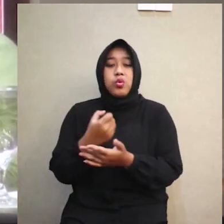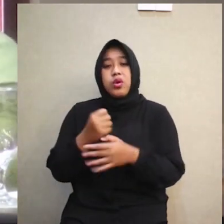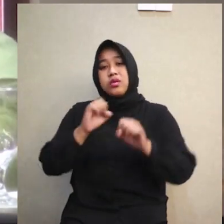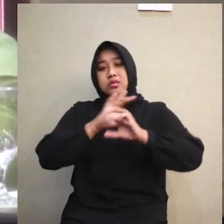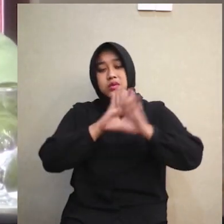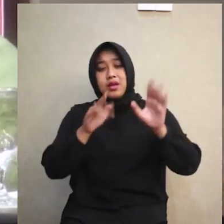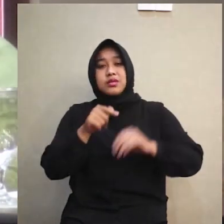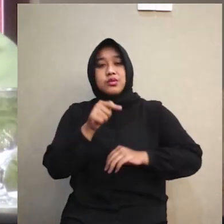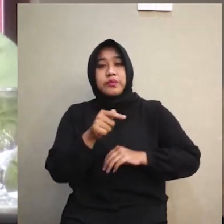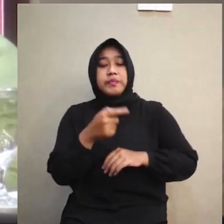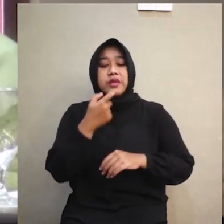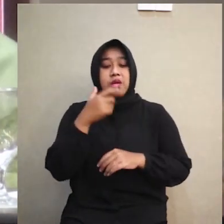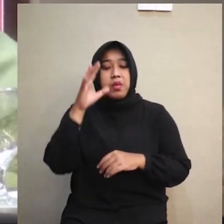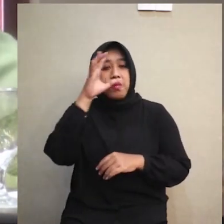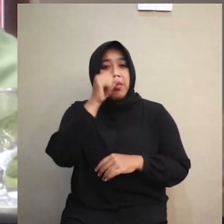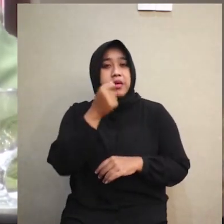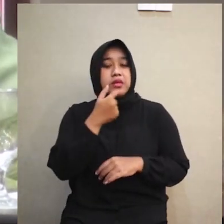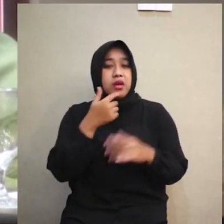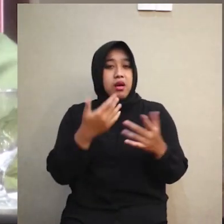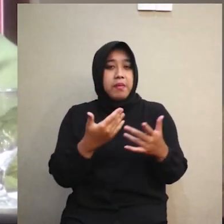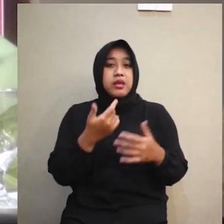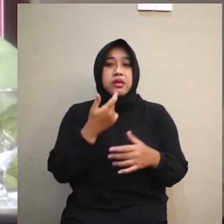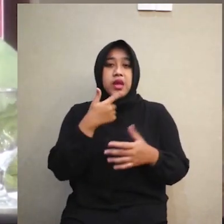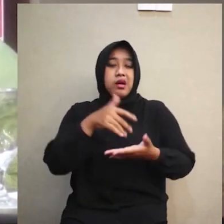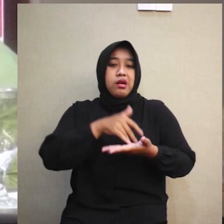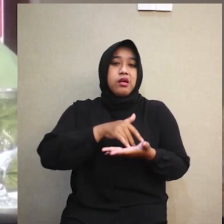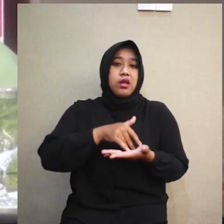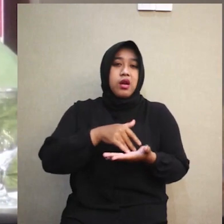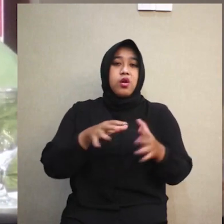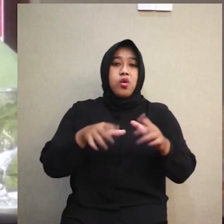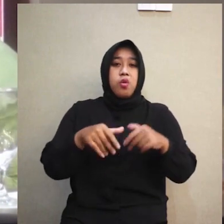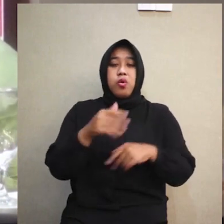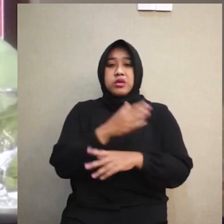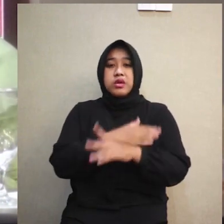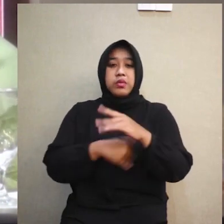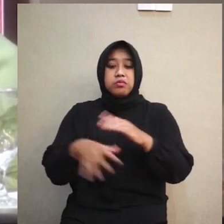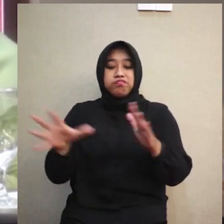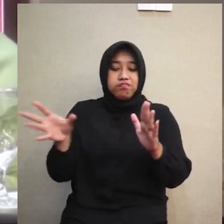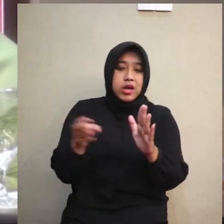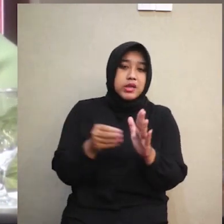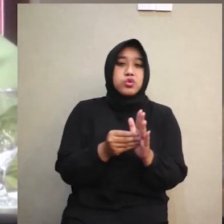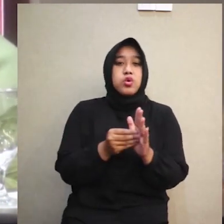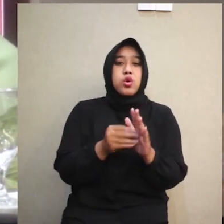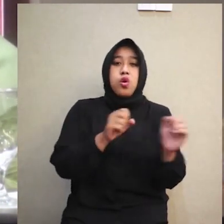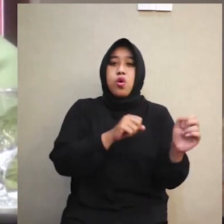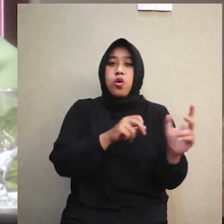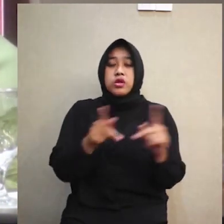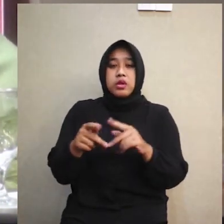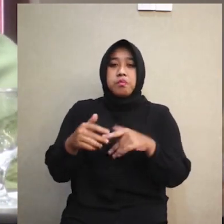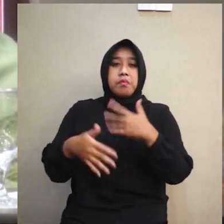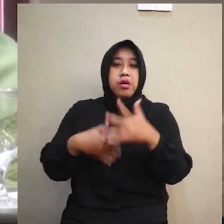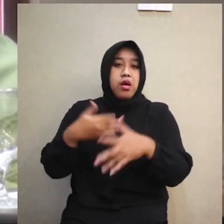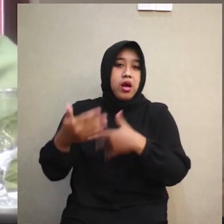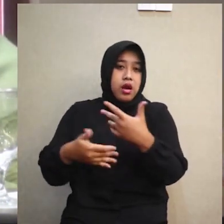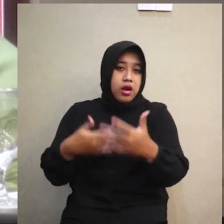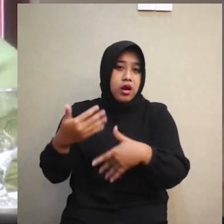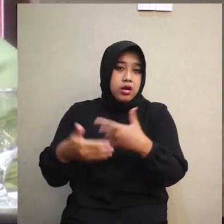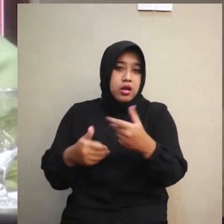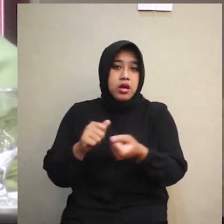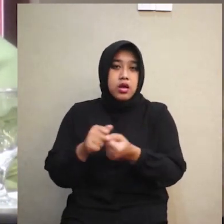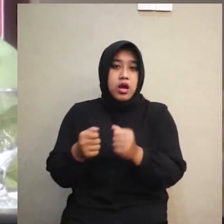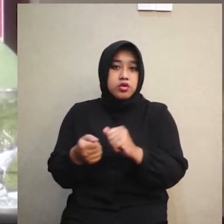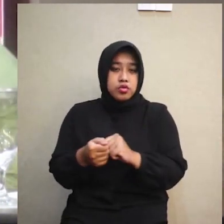situ pemahaman terkait dengan kerentanan disabilitas belum masuk dalam konsep untuk penanganan penanganan